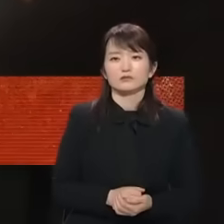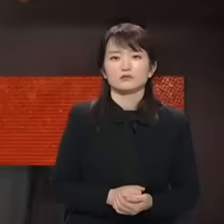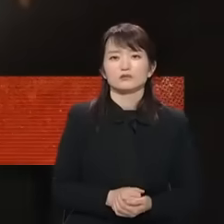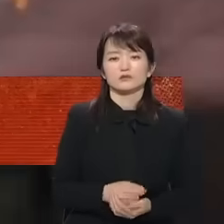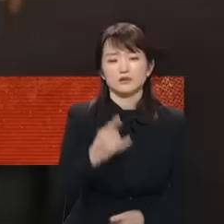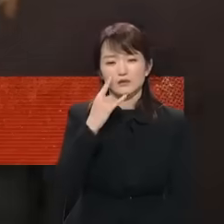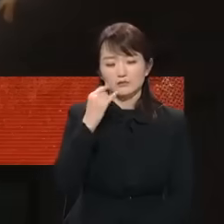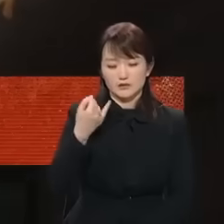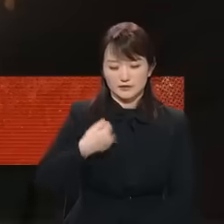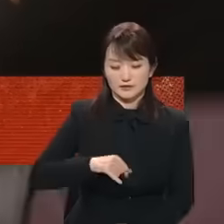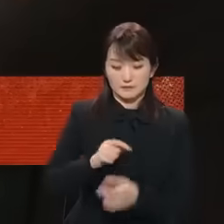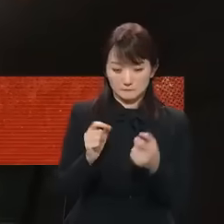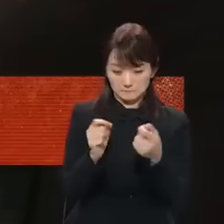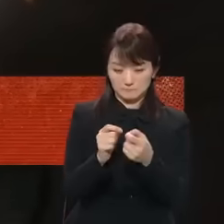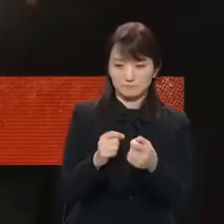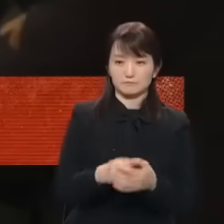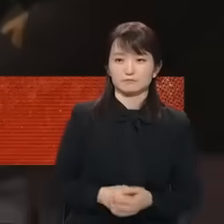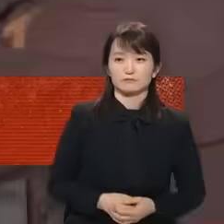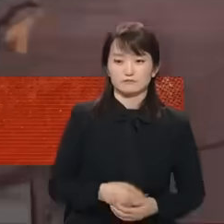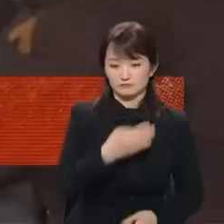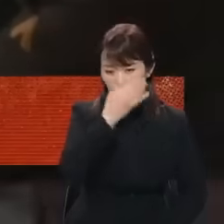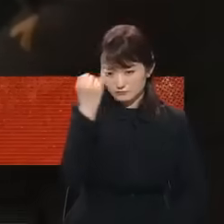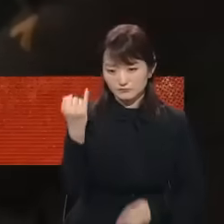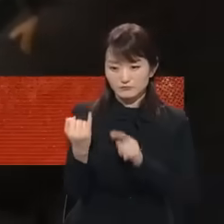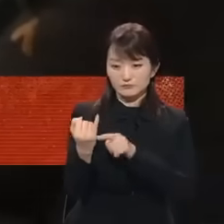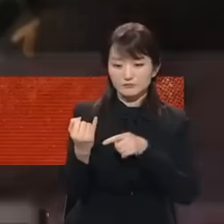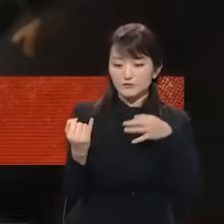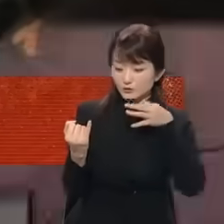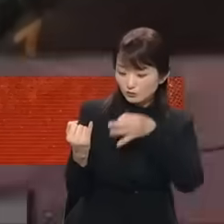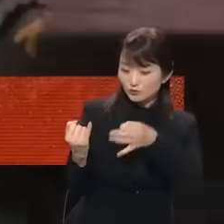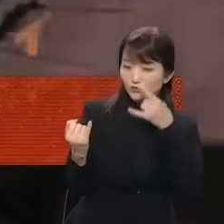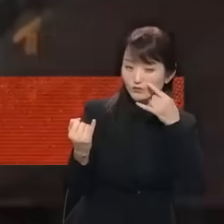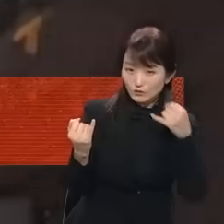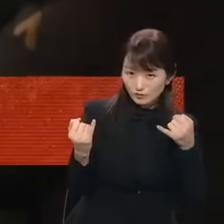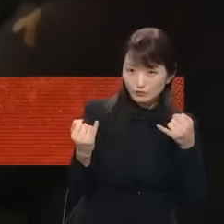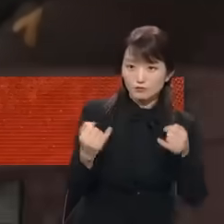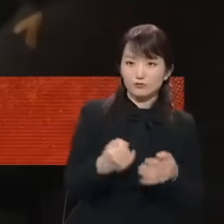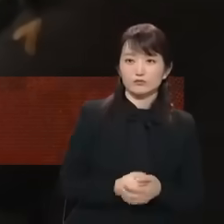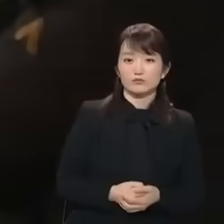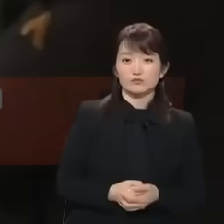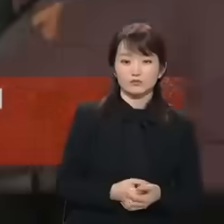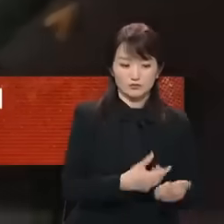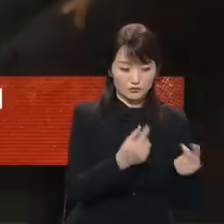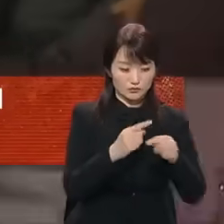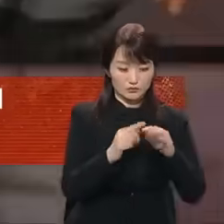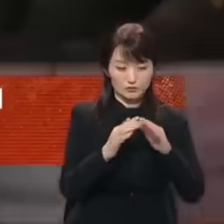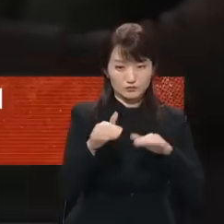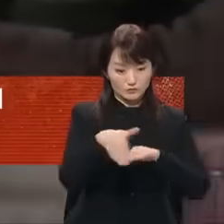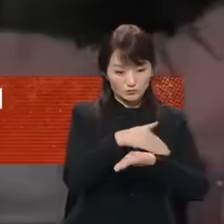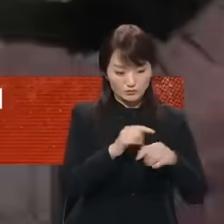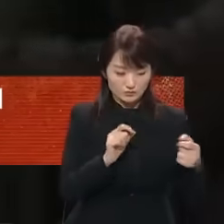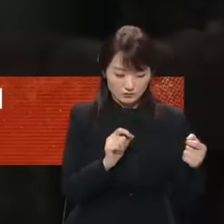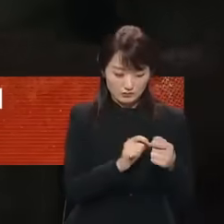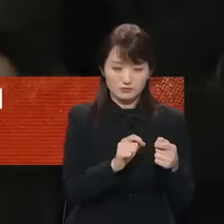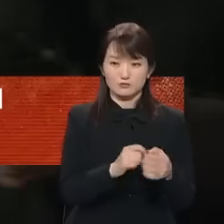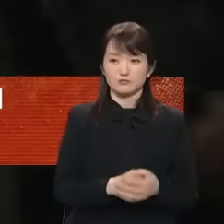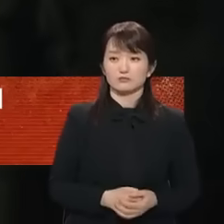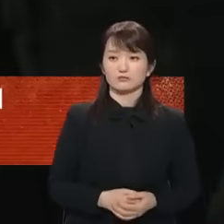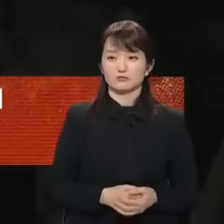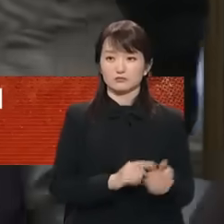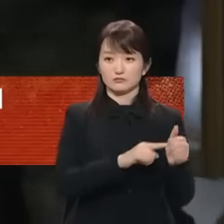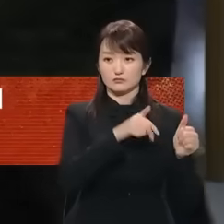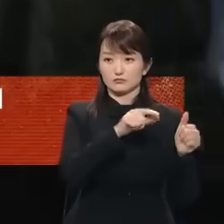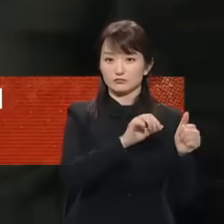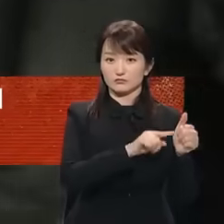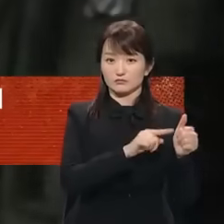친해졌고 평소에는 그 할머니한테 엄마라고 부를 정도였고 같은 교회를 다닐 정도로 가까웠다고 합니다 심지어 정시